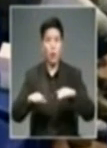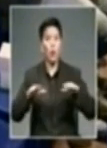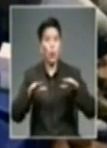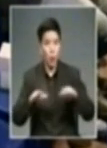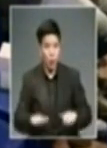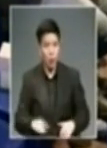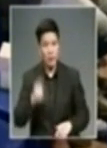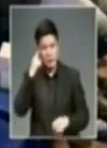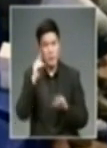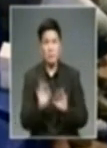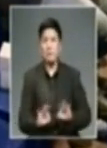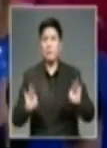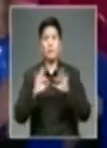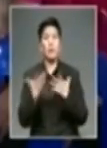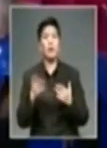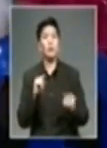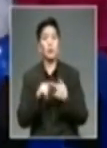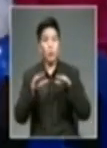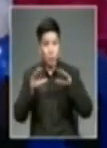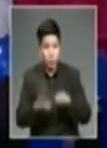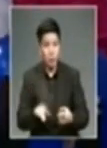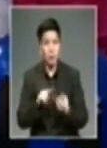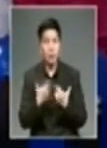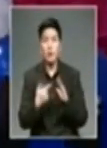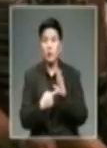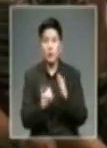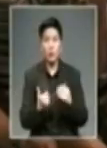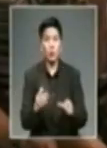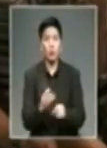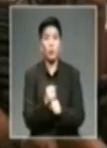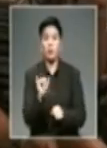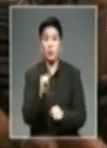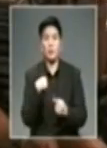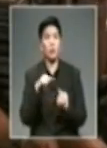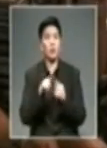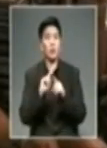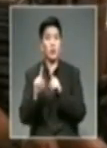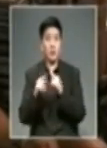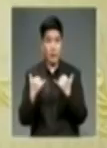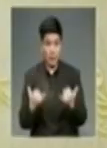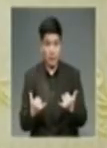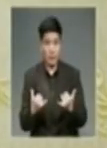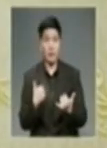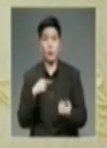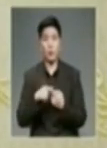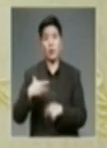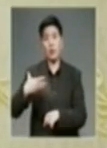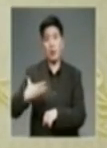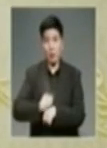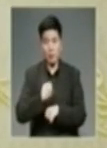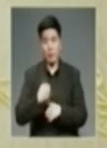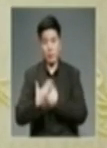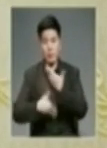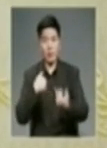าะยิ่งในเรื่องที่ไม่จำเป็นนะครับเช่นที่ยังไม่ข้อสรุปหลายเรื่องวันนี้นะครับเรื่องการเมืองการเดินหน้